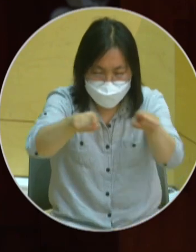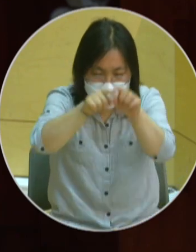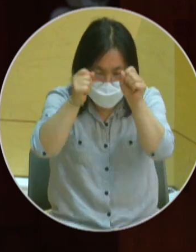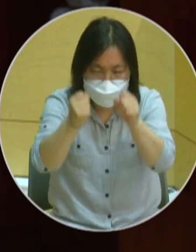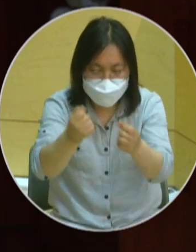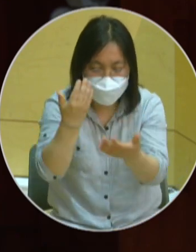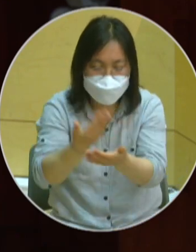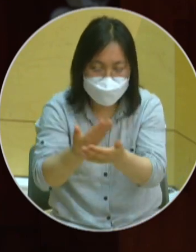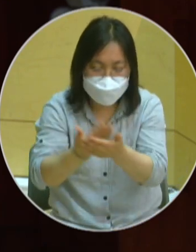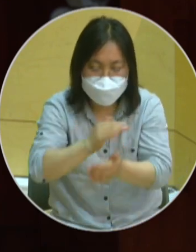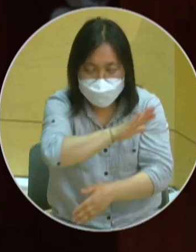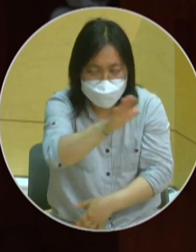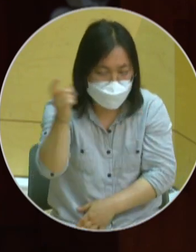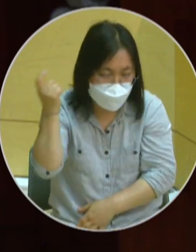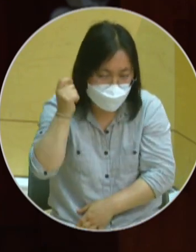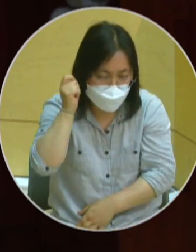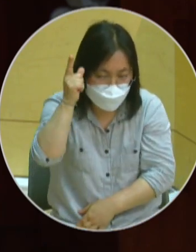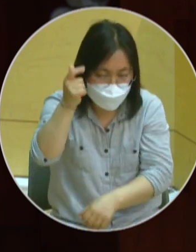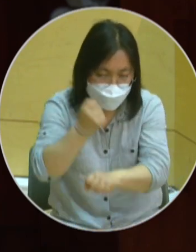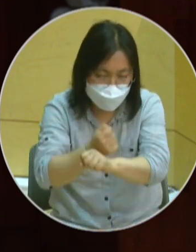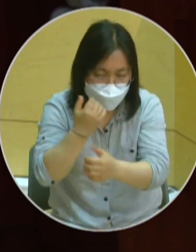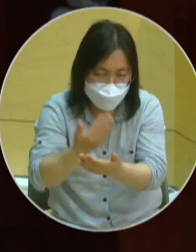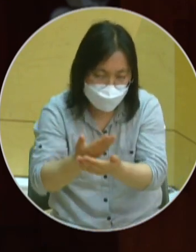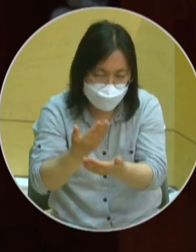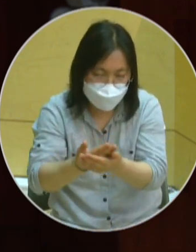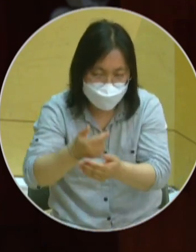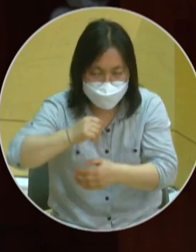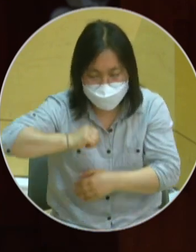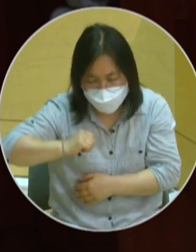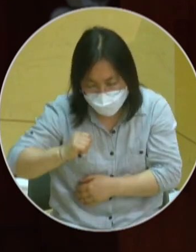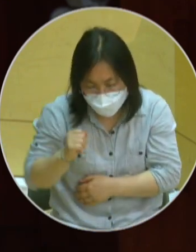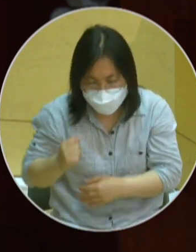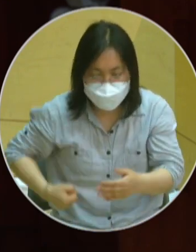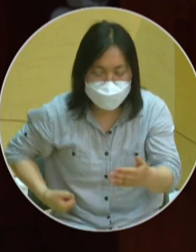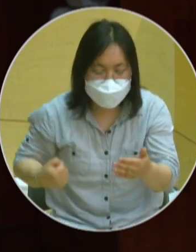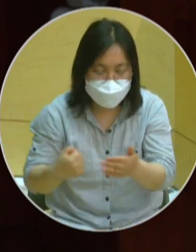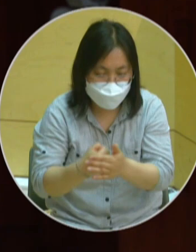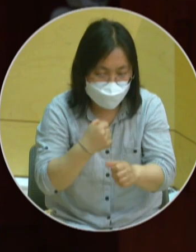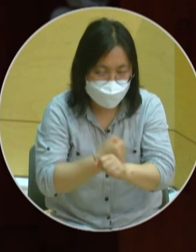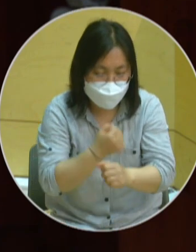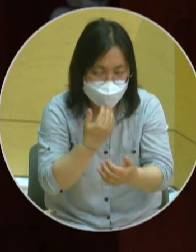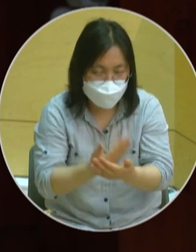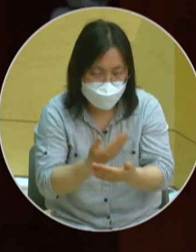해주시고 우리가 듣고 깨닫게 하시며 순종으로